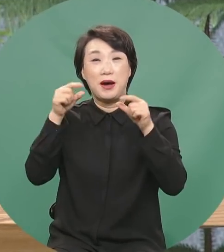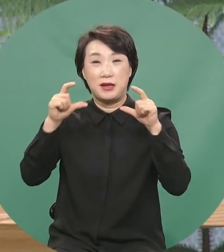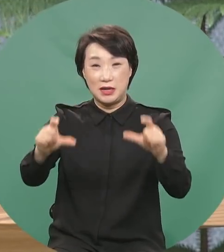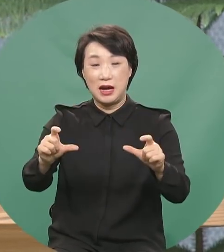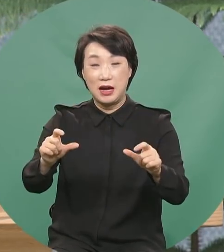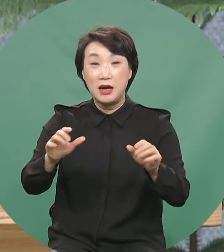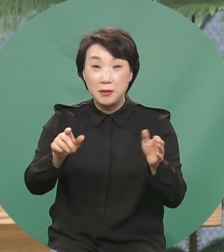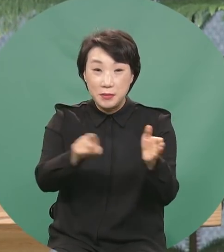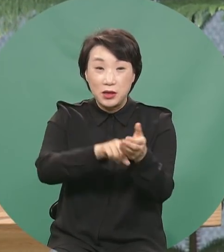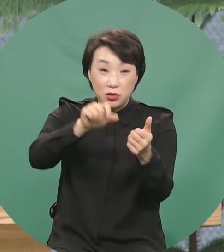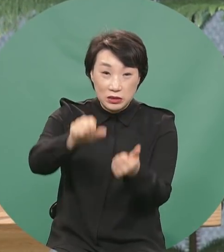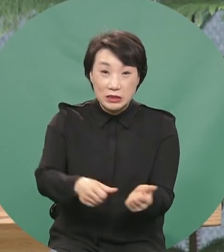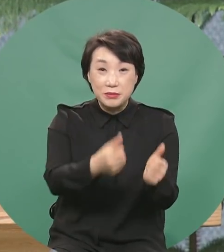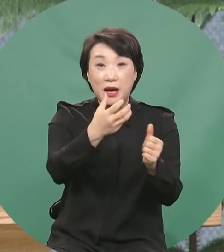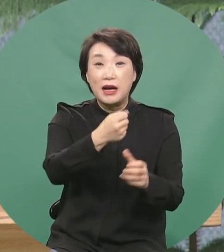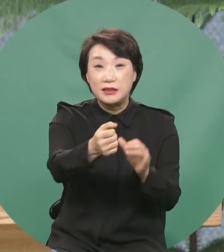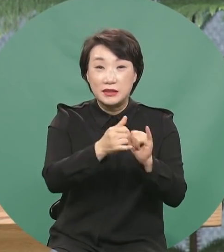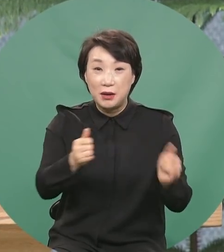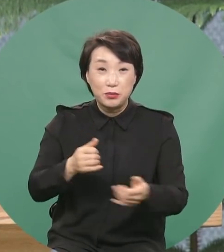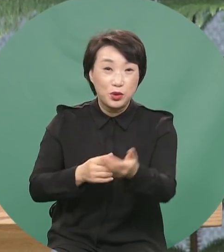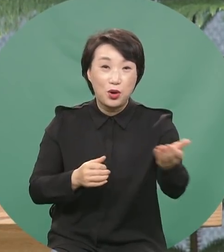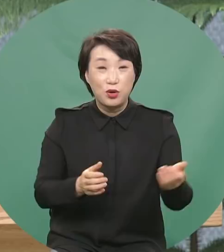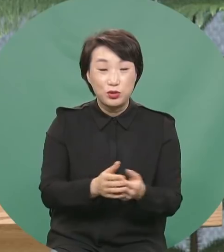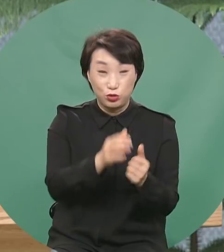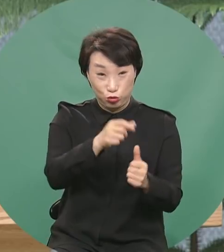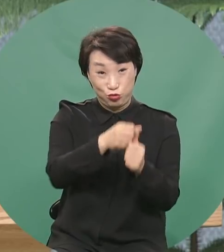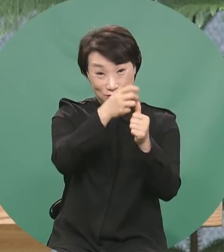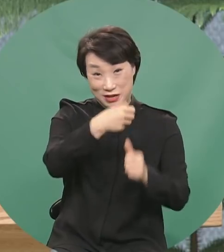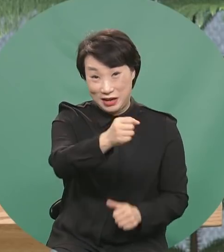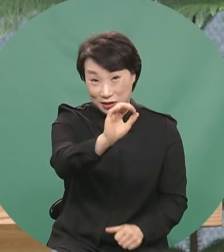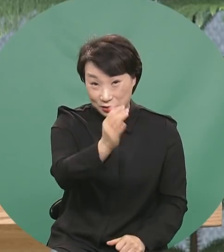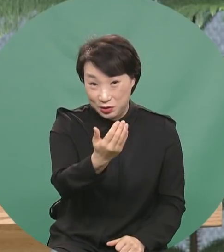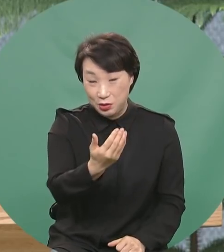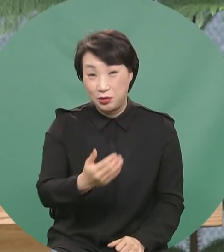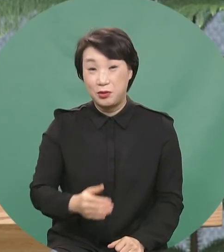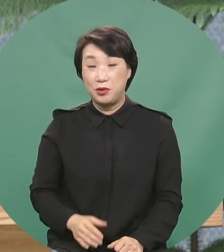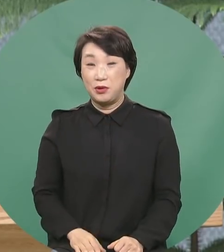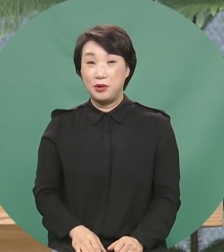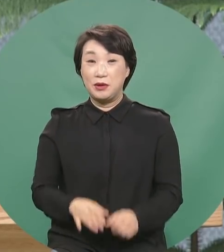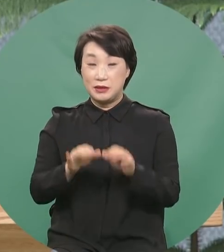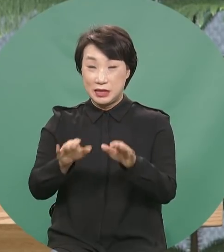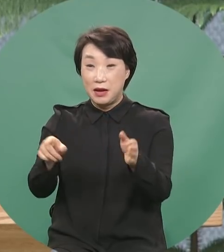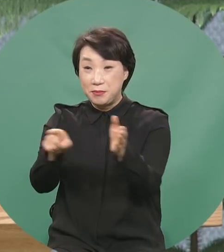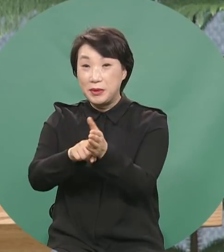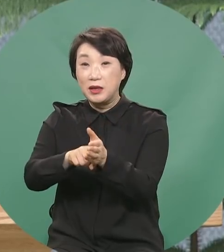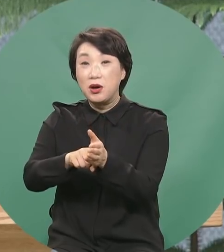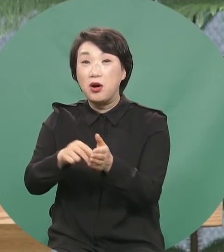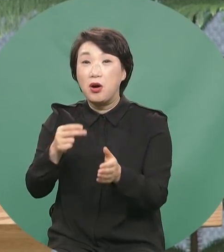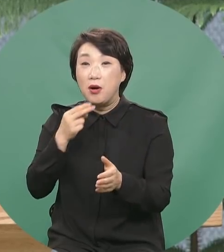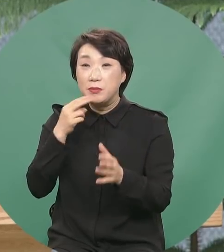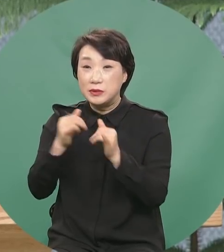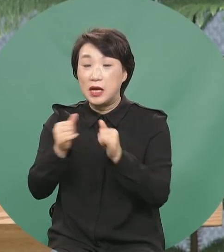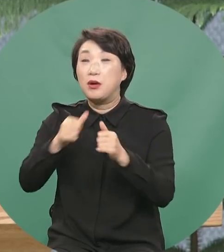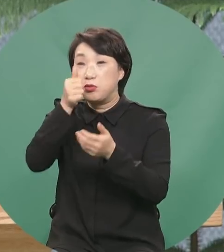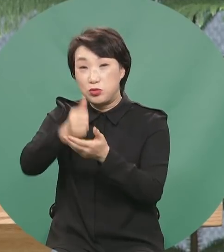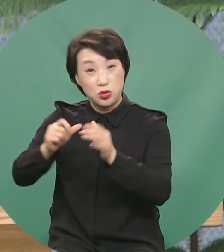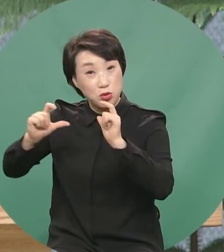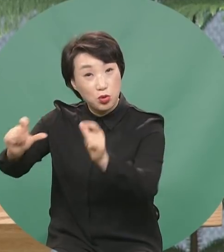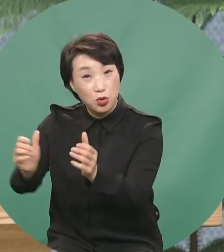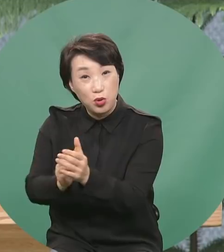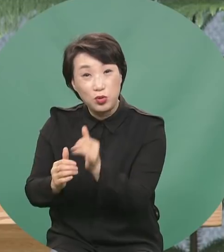믿고 칭례를 받는 사람은 구원을 받을 것이요 믿지 않는 사람은